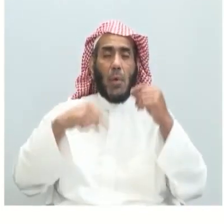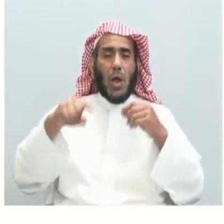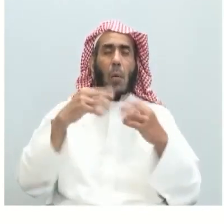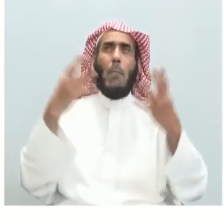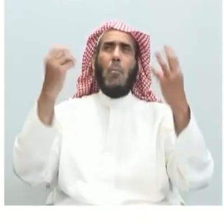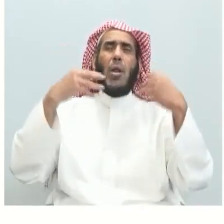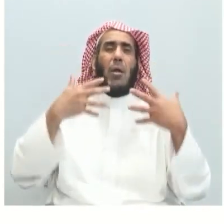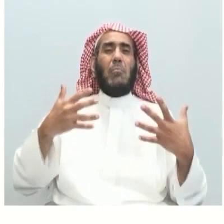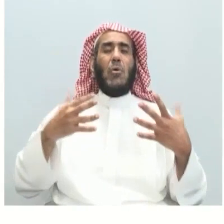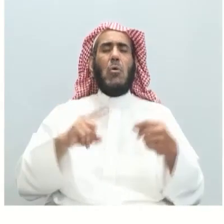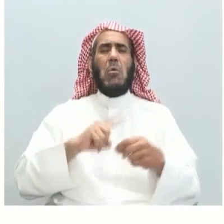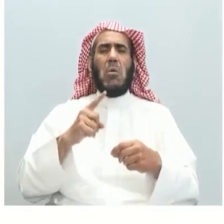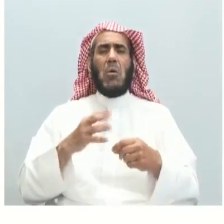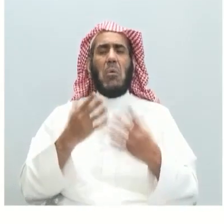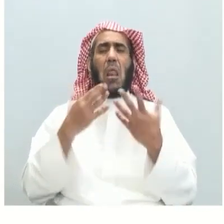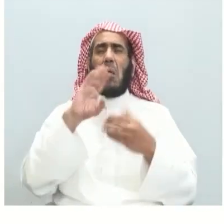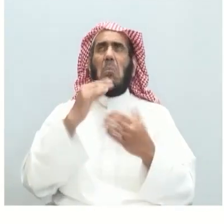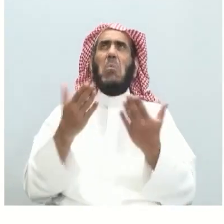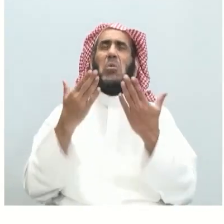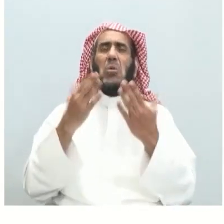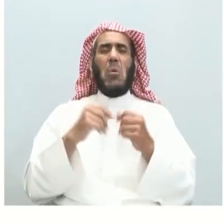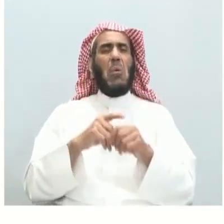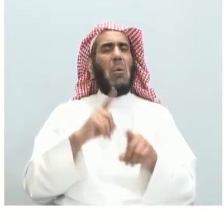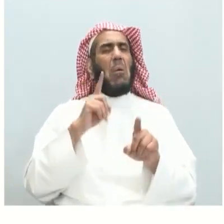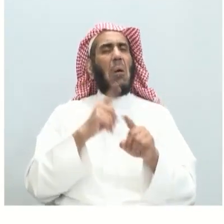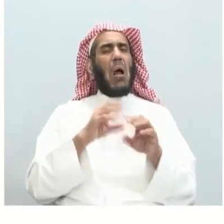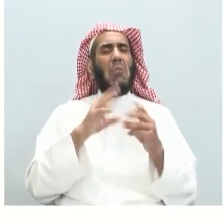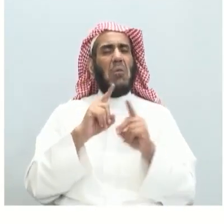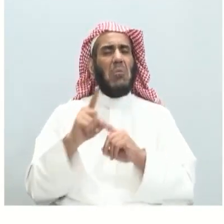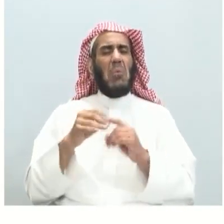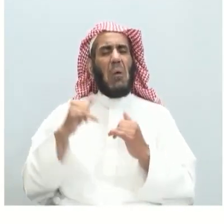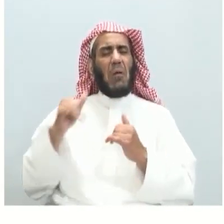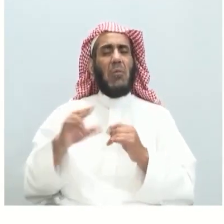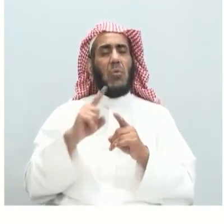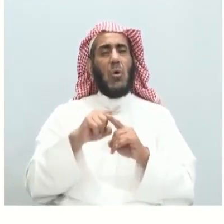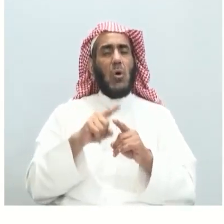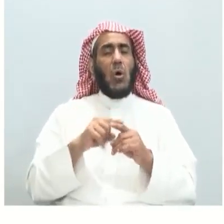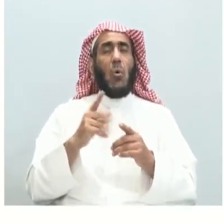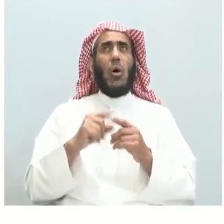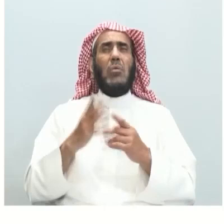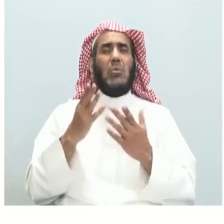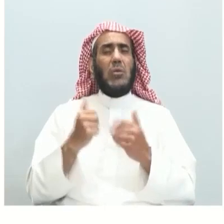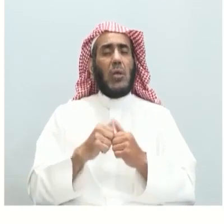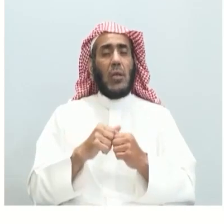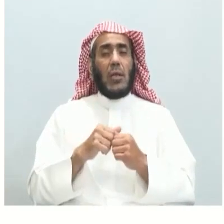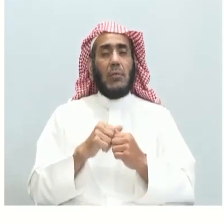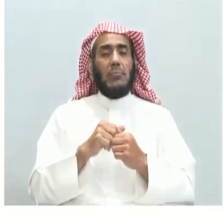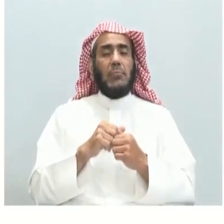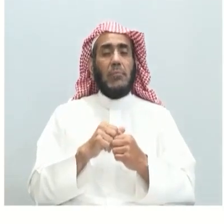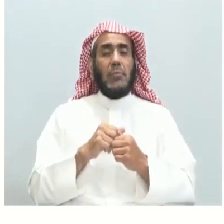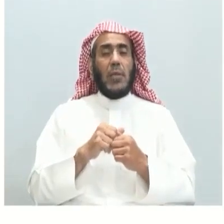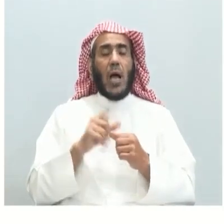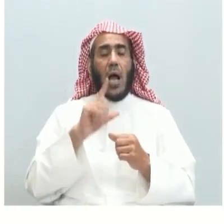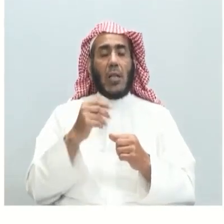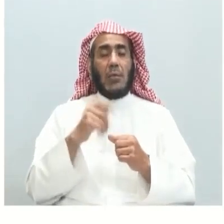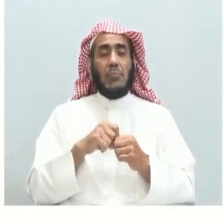بالنعم ولكنه لم يشكرها وكفر بمجد جل وعلا و وهو الله سبحانه وتعالى